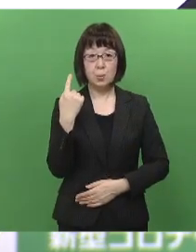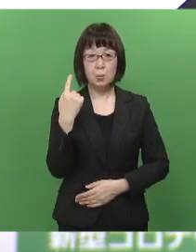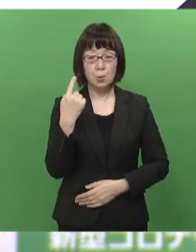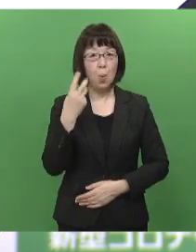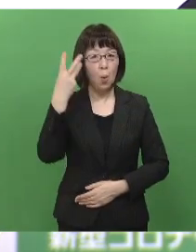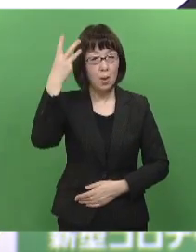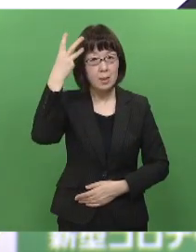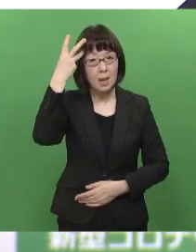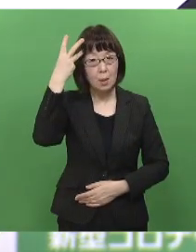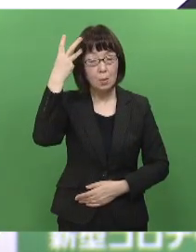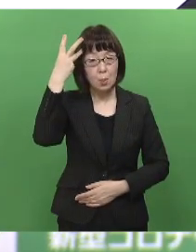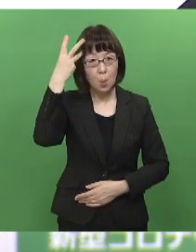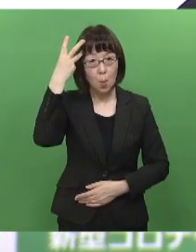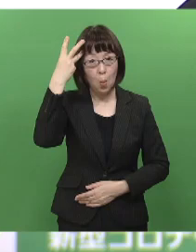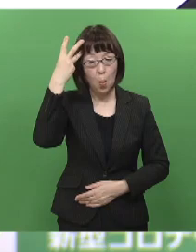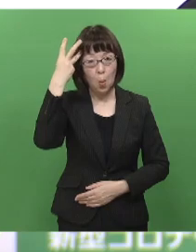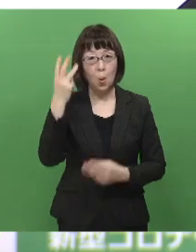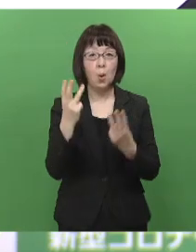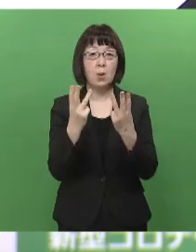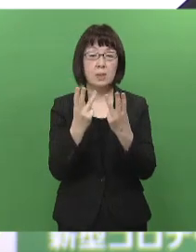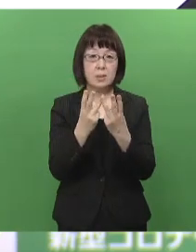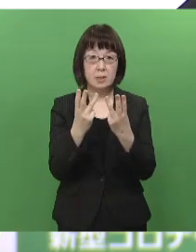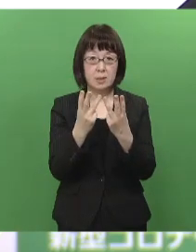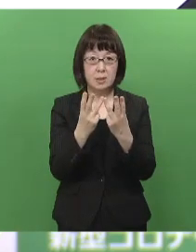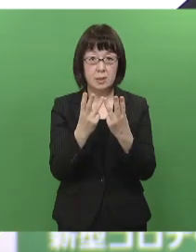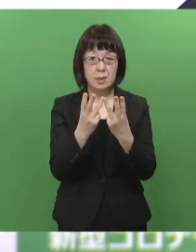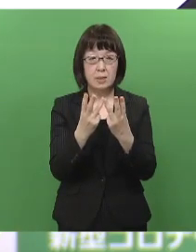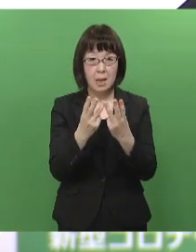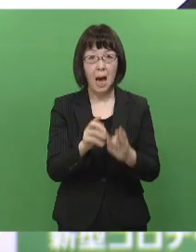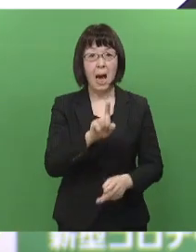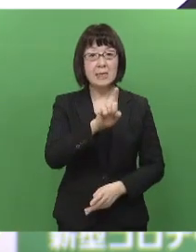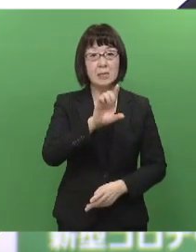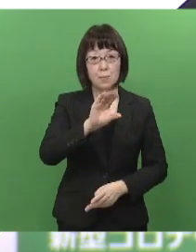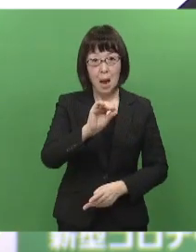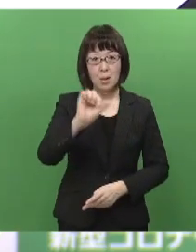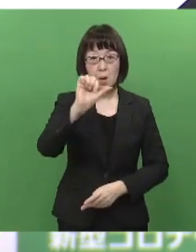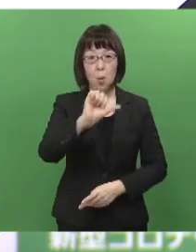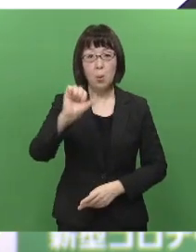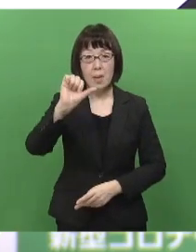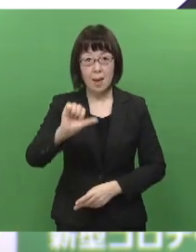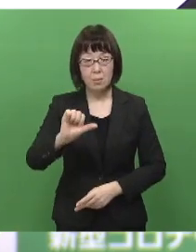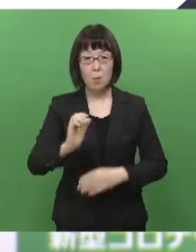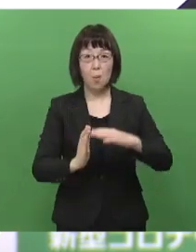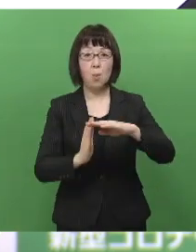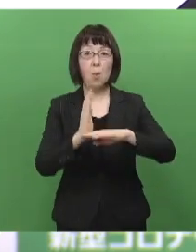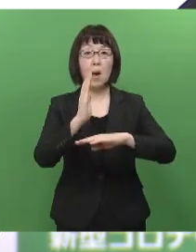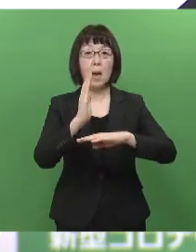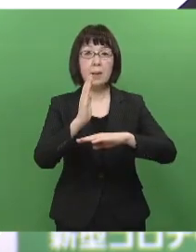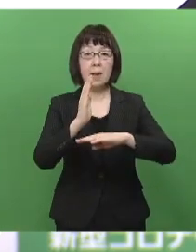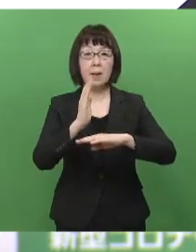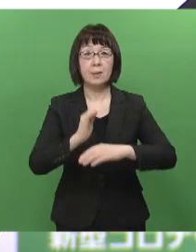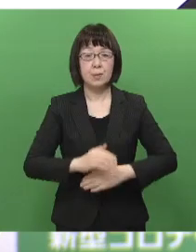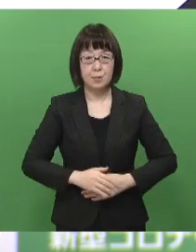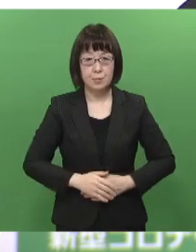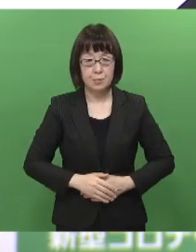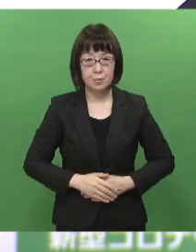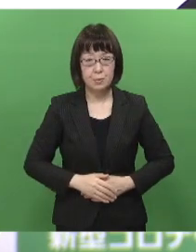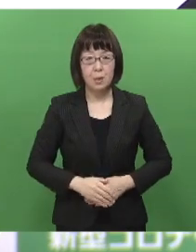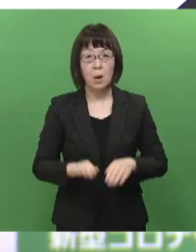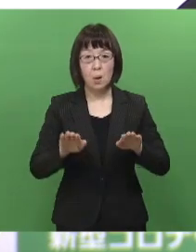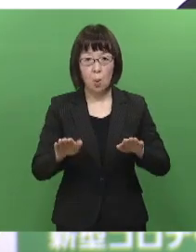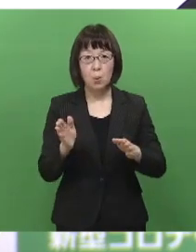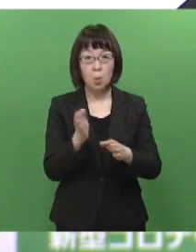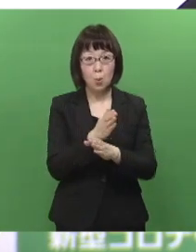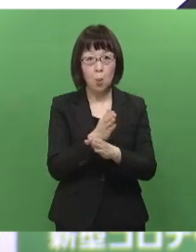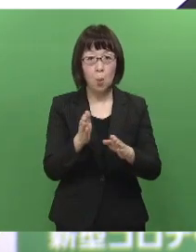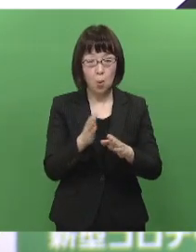参考値となる検査が1万5000件を超えているということです。このところ1万